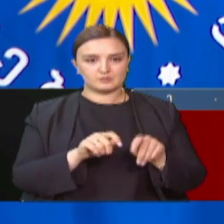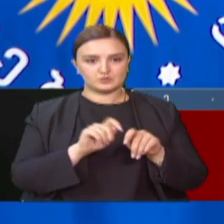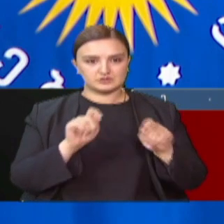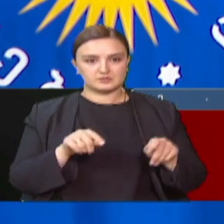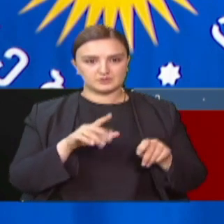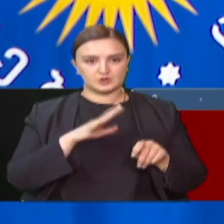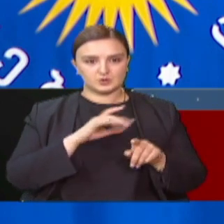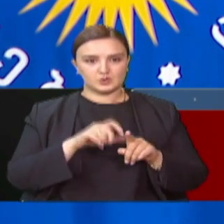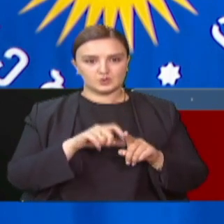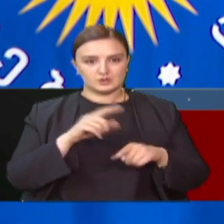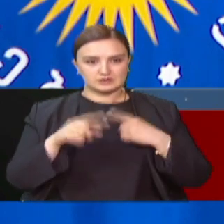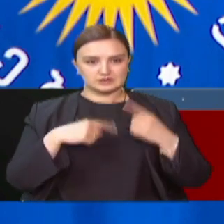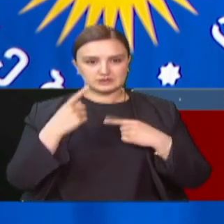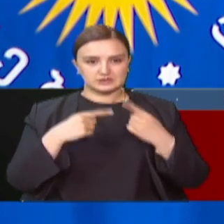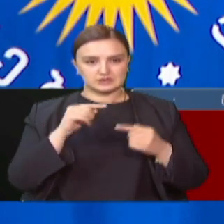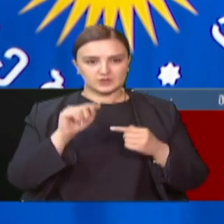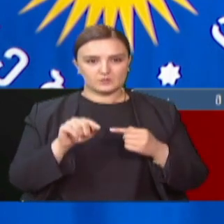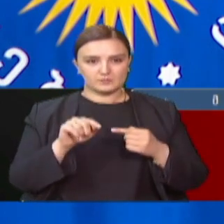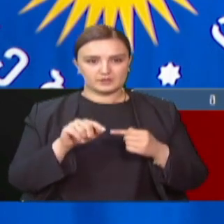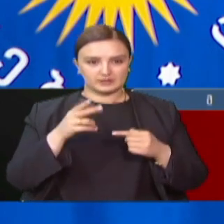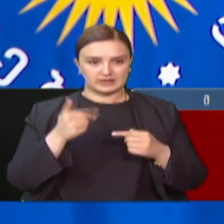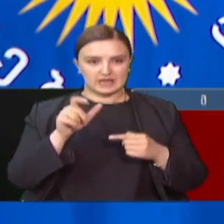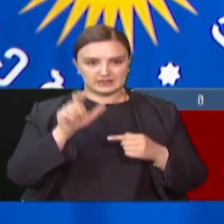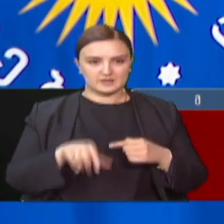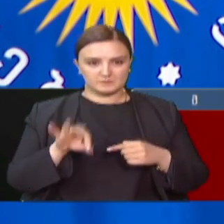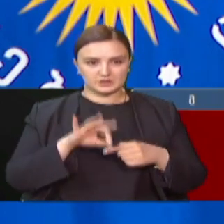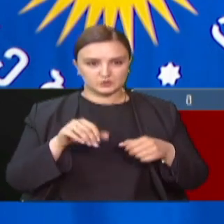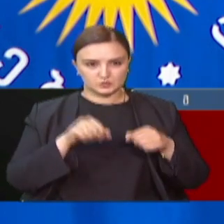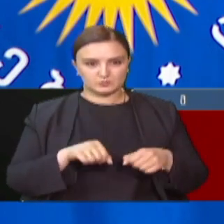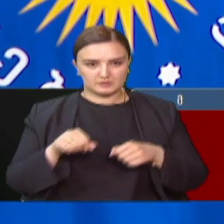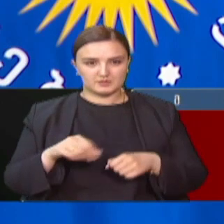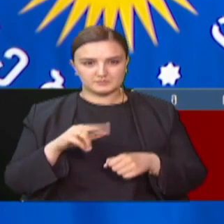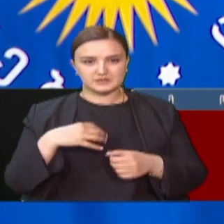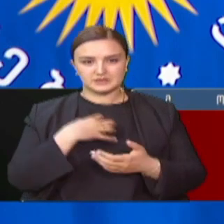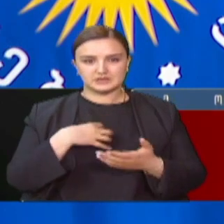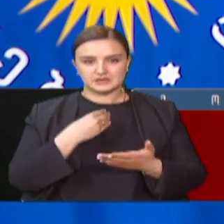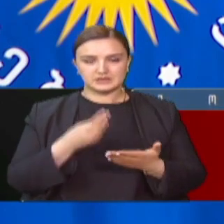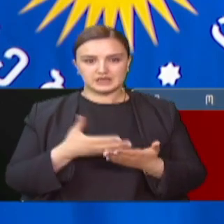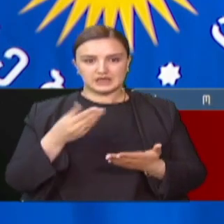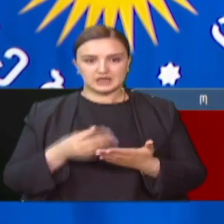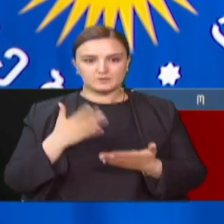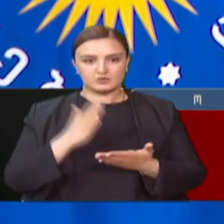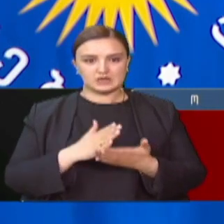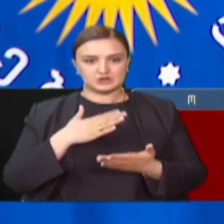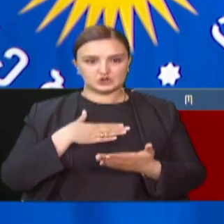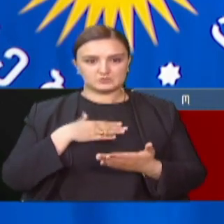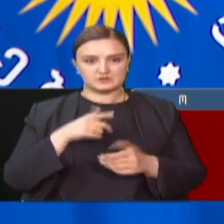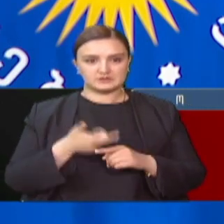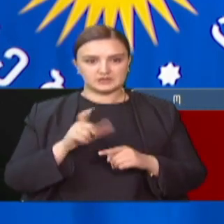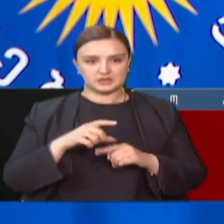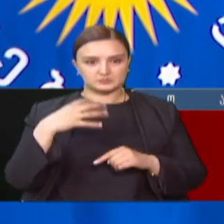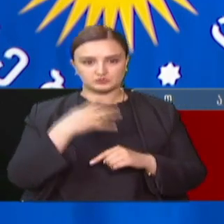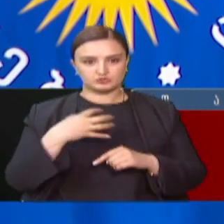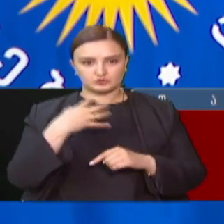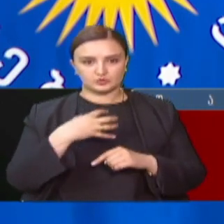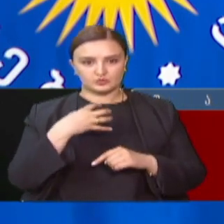იყო საუბარი რა თქმა უნდა ადამიანის უფლებებზე, რა თქმა უნდა იმ ღირებულებებზე, რომელიც არის ჩვენთვის ფუნდამენტური და